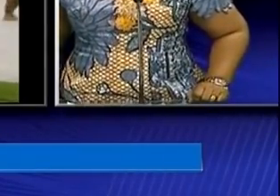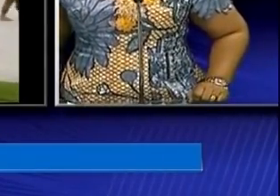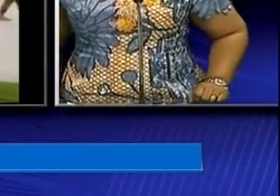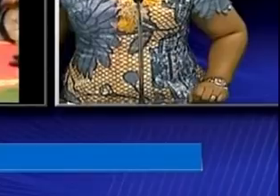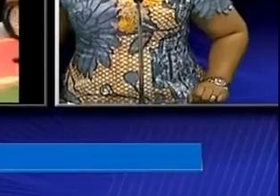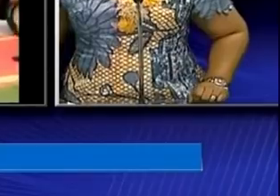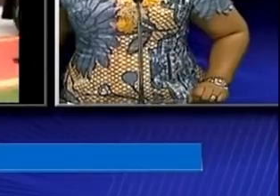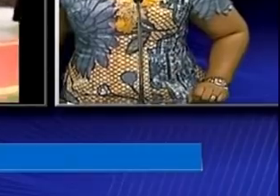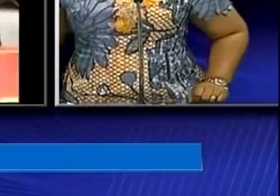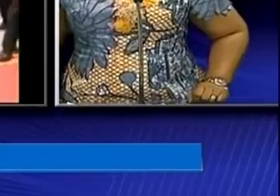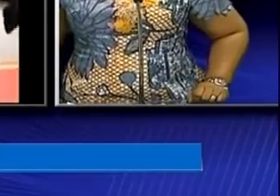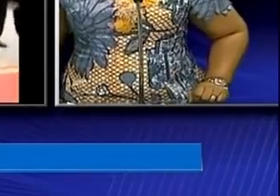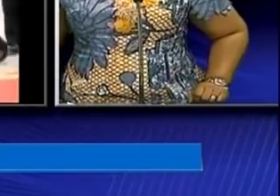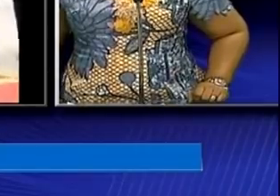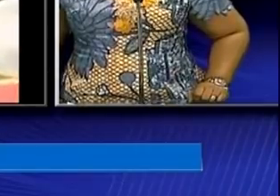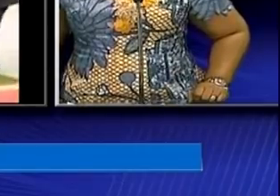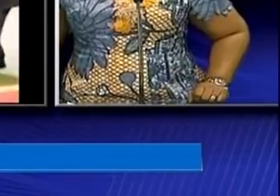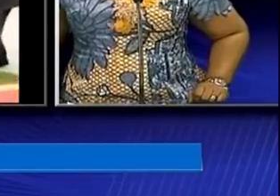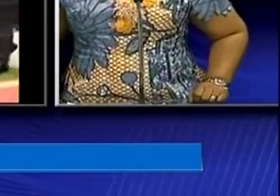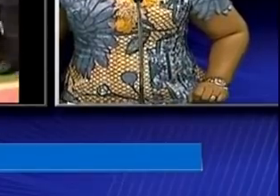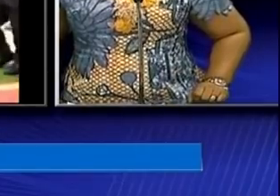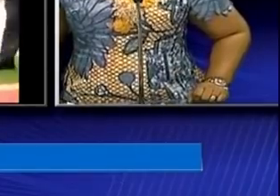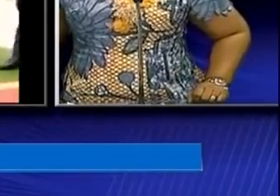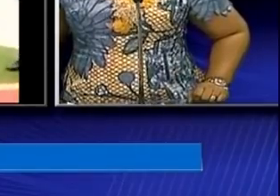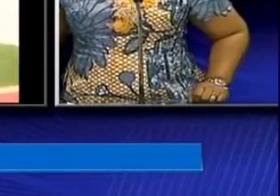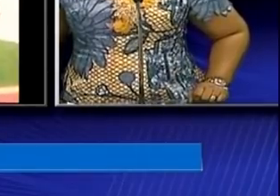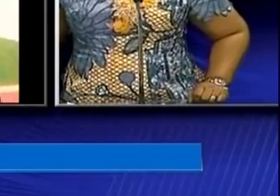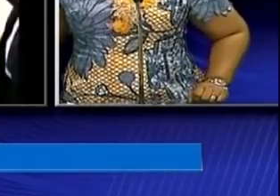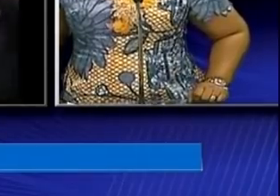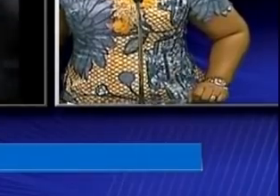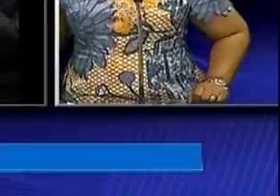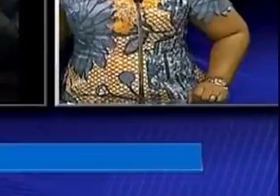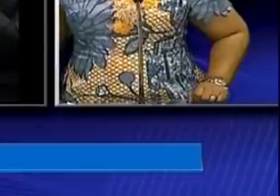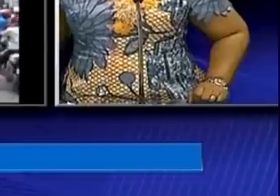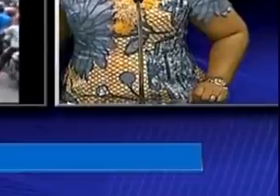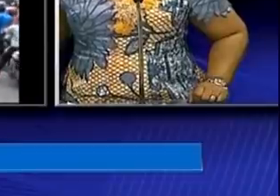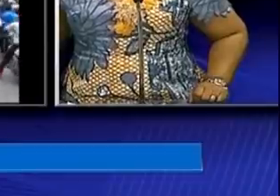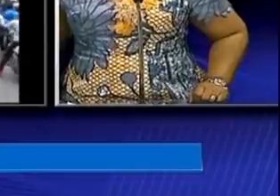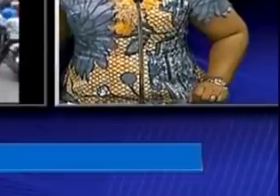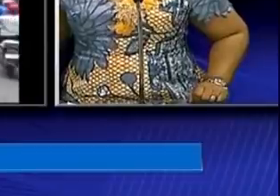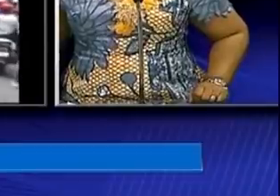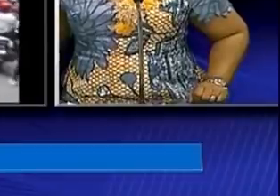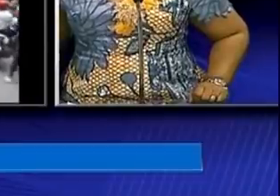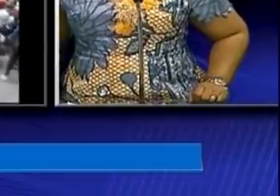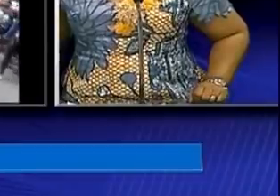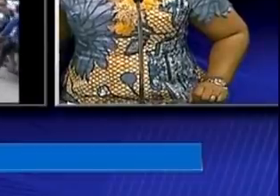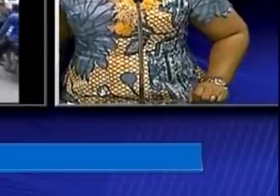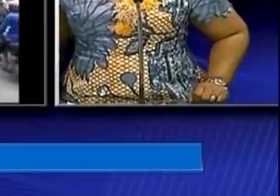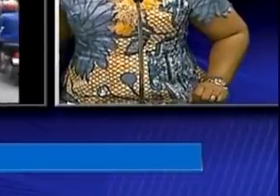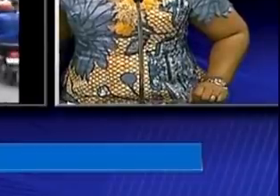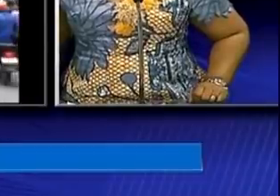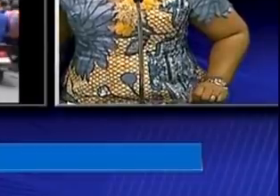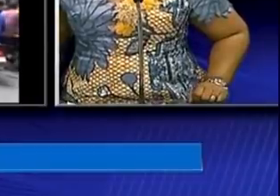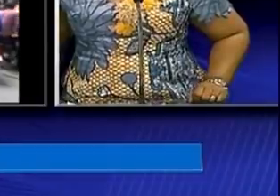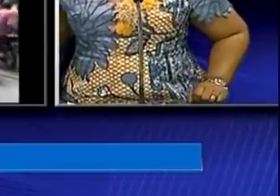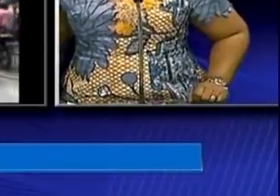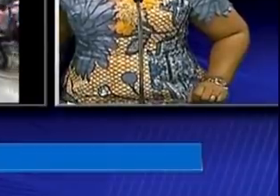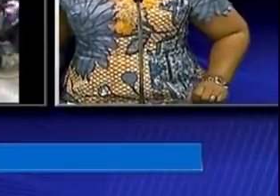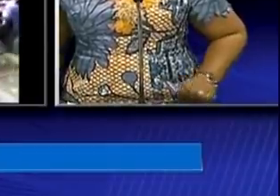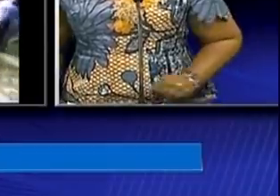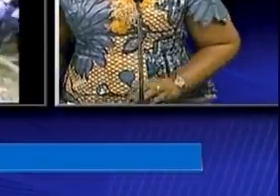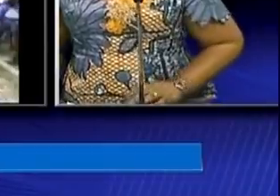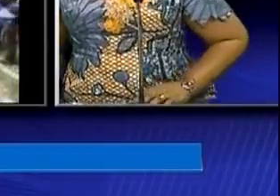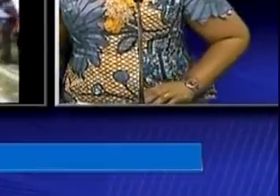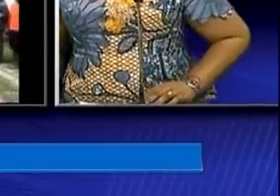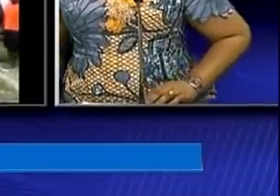inauguré peu après-midi ce jeudi. La route a encore tué à Kinshasa sur l'avenue Nguma un moto. Le cycliste s'est fait